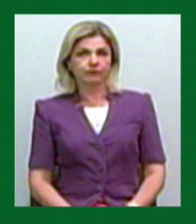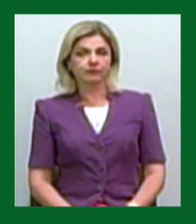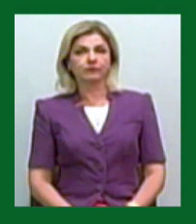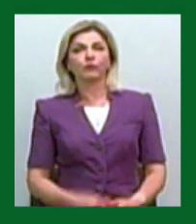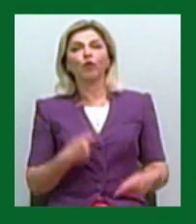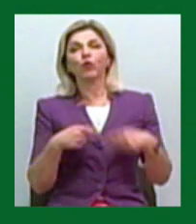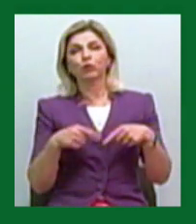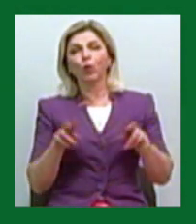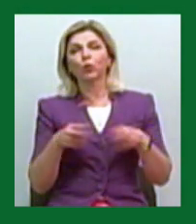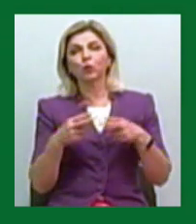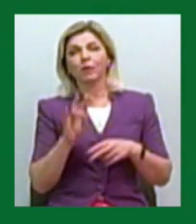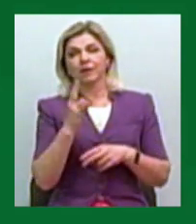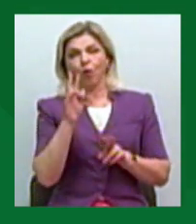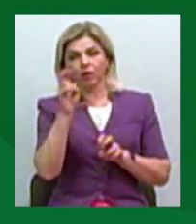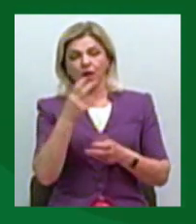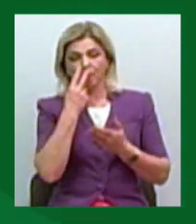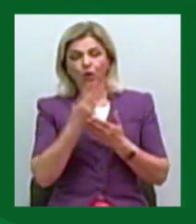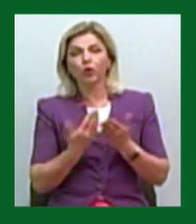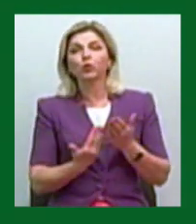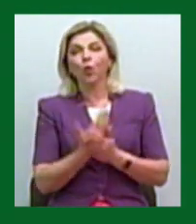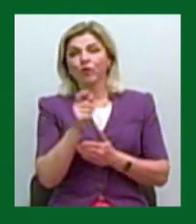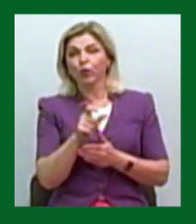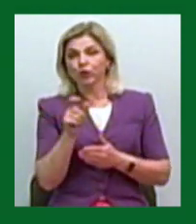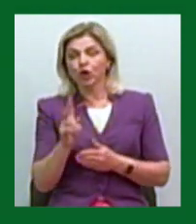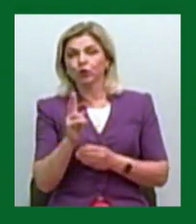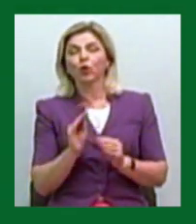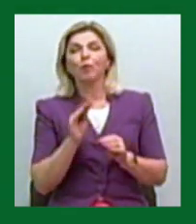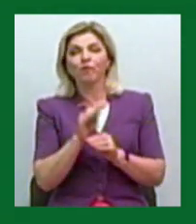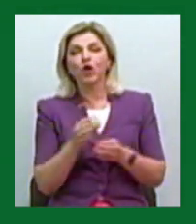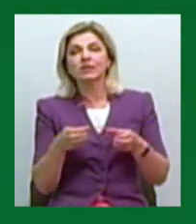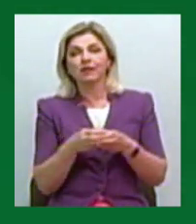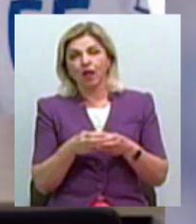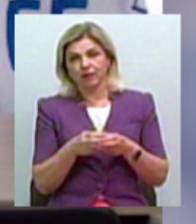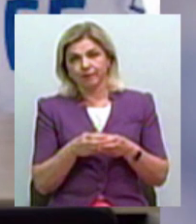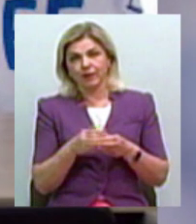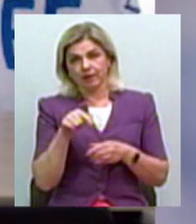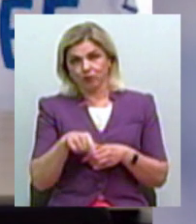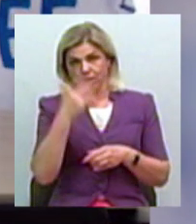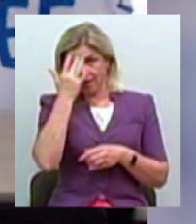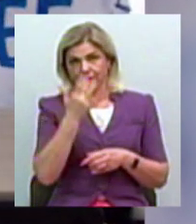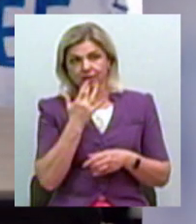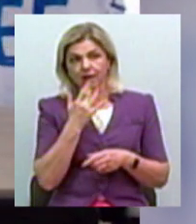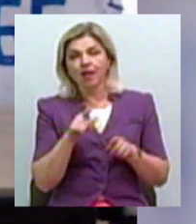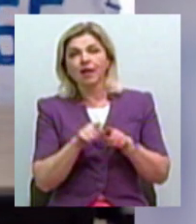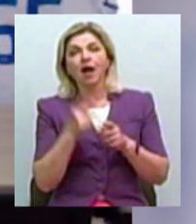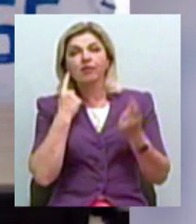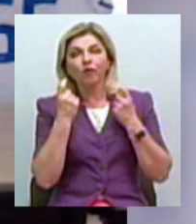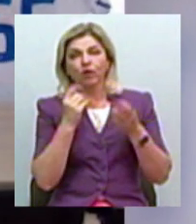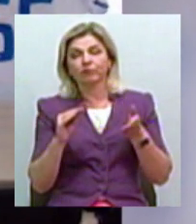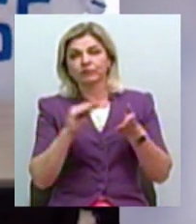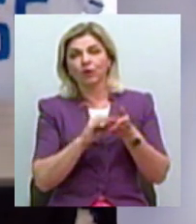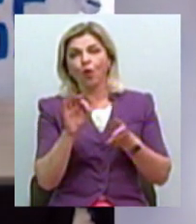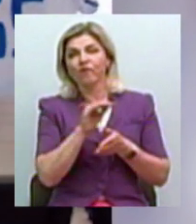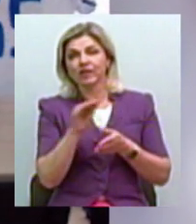Муніципальний футбольний клуб «Миколаїв» представив новачків, які поповнили склад команди цього літа. Така інформація з'явилася на офіційному